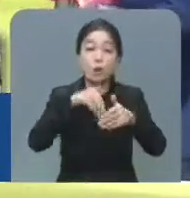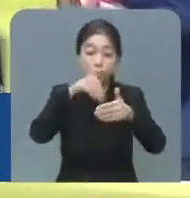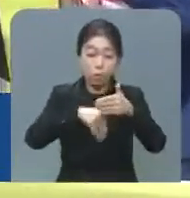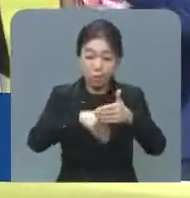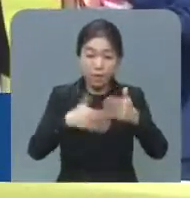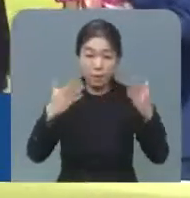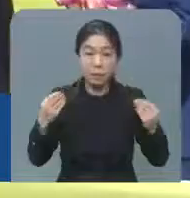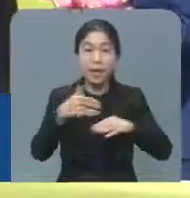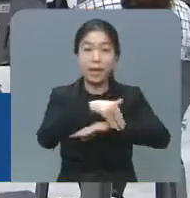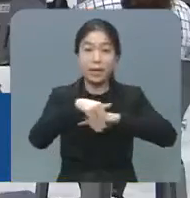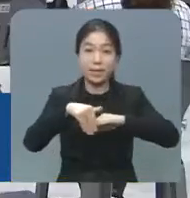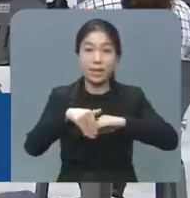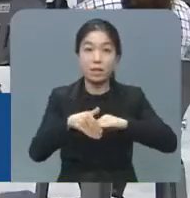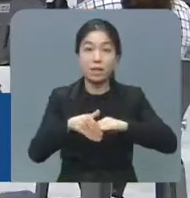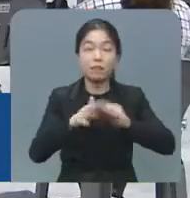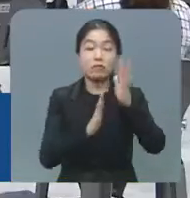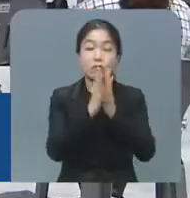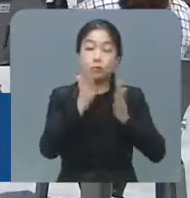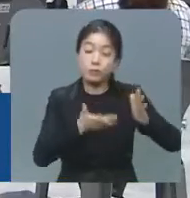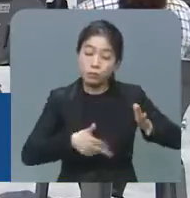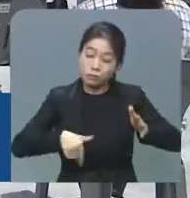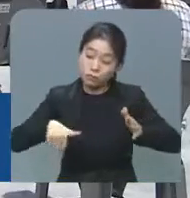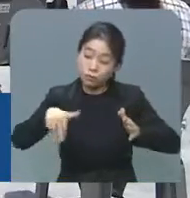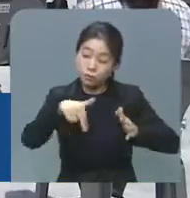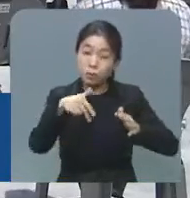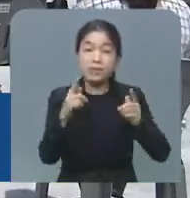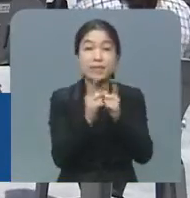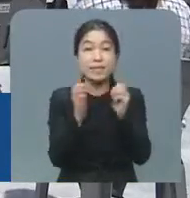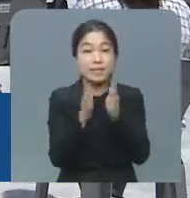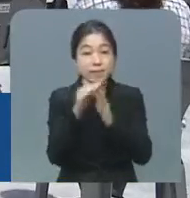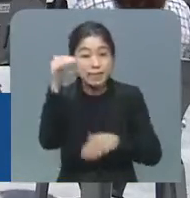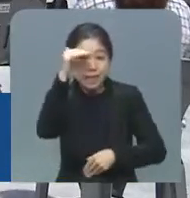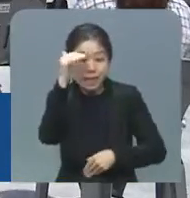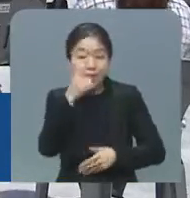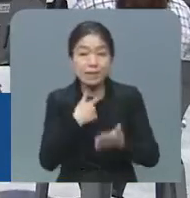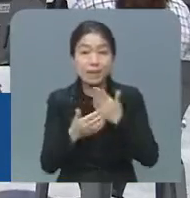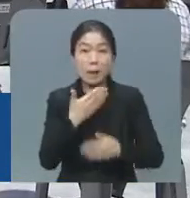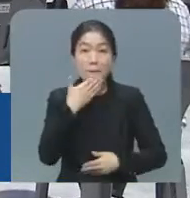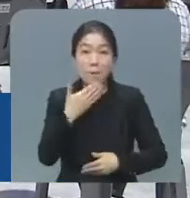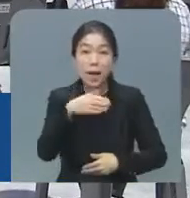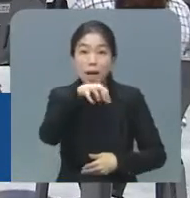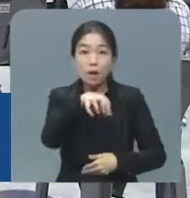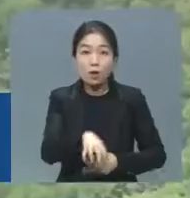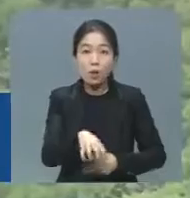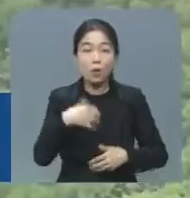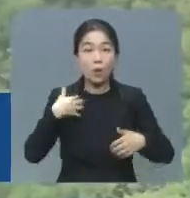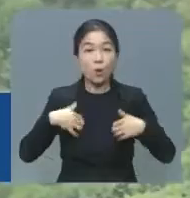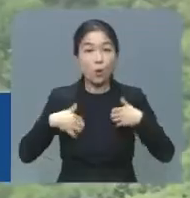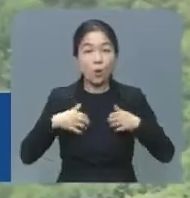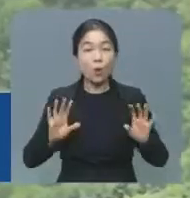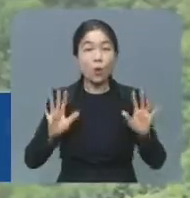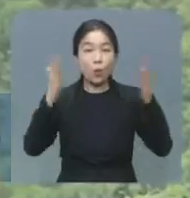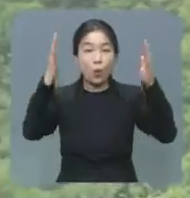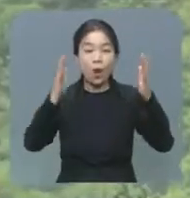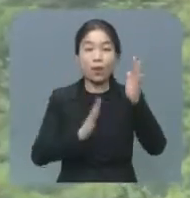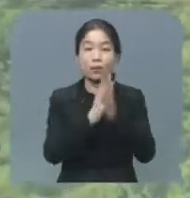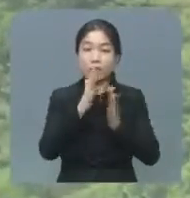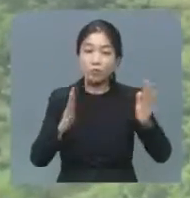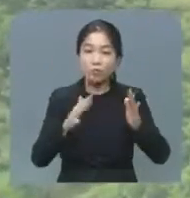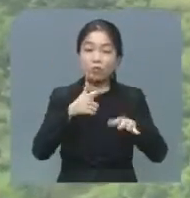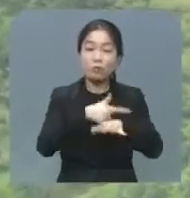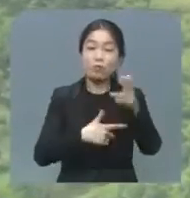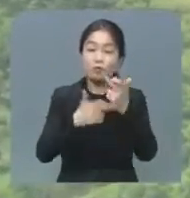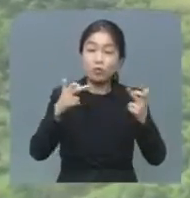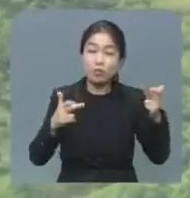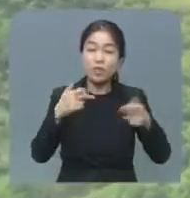계획입니다 숲길을 걸으며 식물들을 직접 관찰하고 시험할 수 있는 시립 스모그는 환영 에서 무등산 4 계수 미래